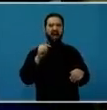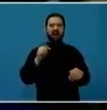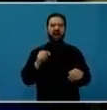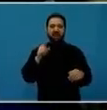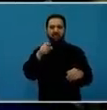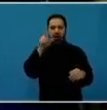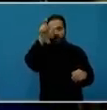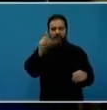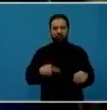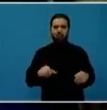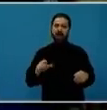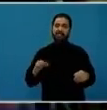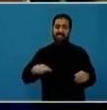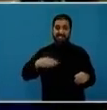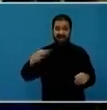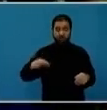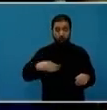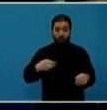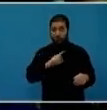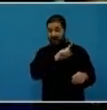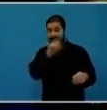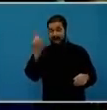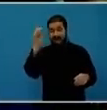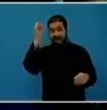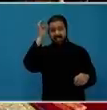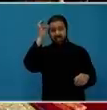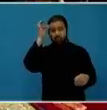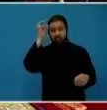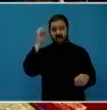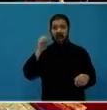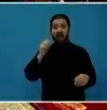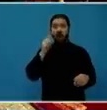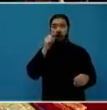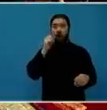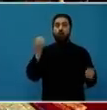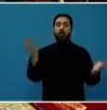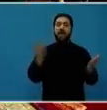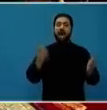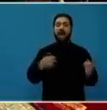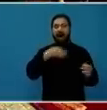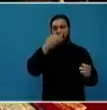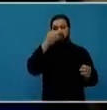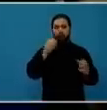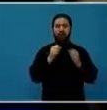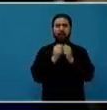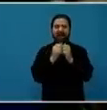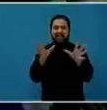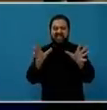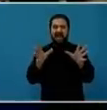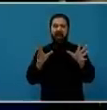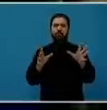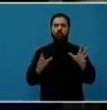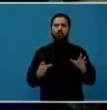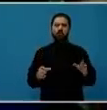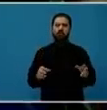se însănătoșește negândindu-ne la persoana care a rostit. Persoana care a rostit blestemul și este datoare